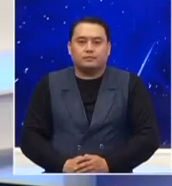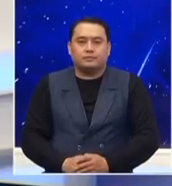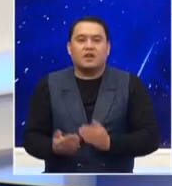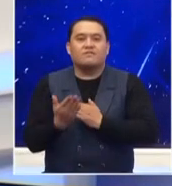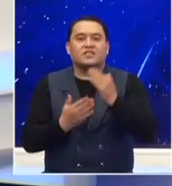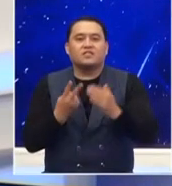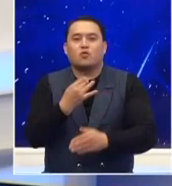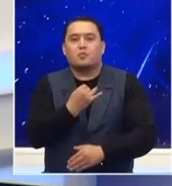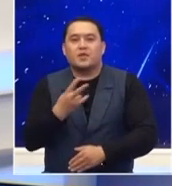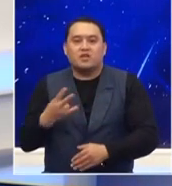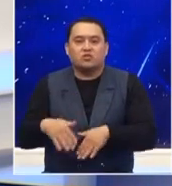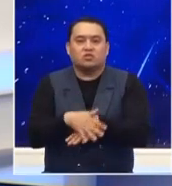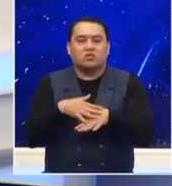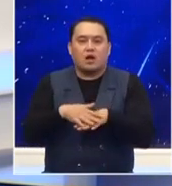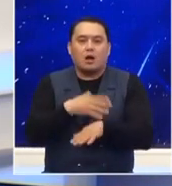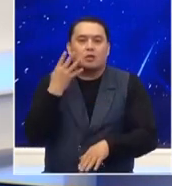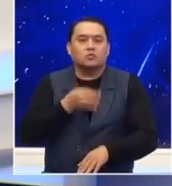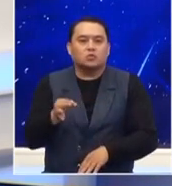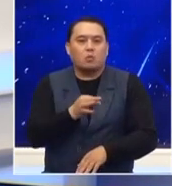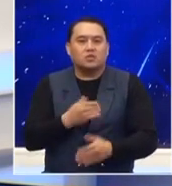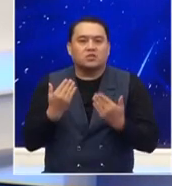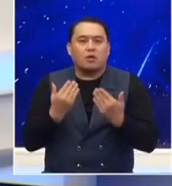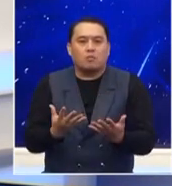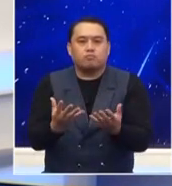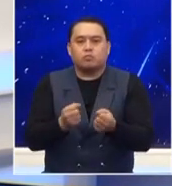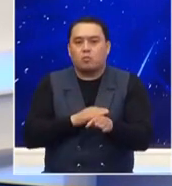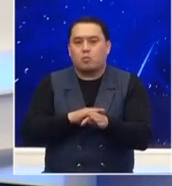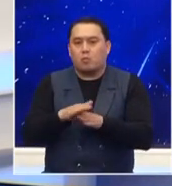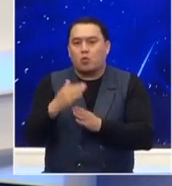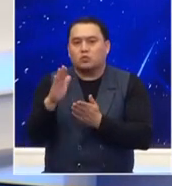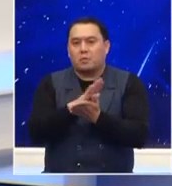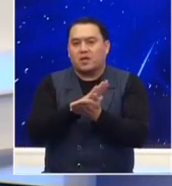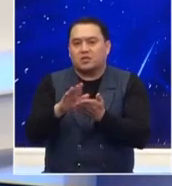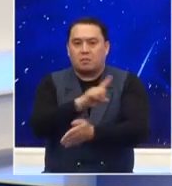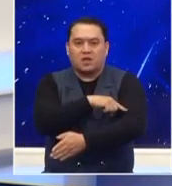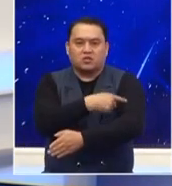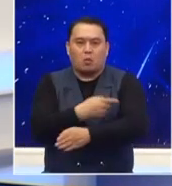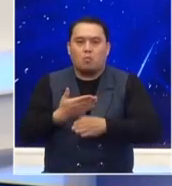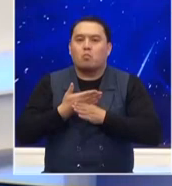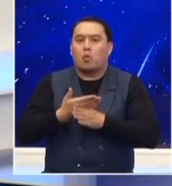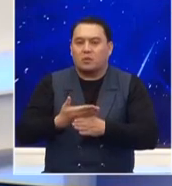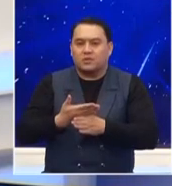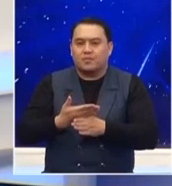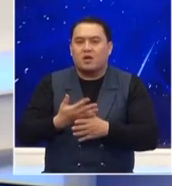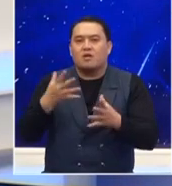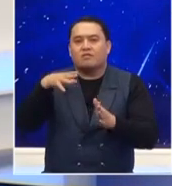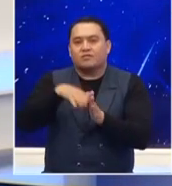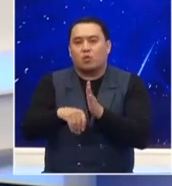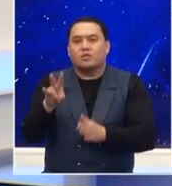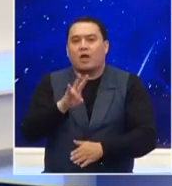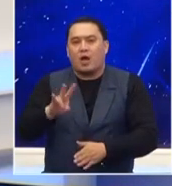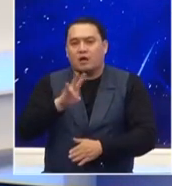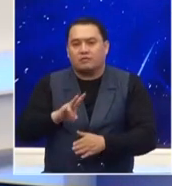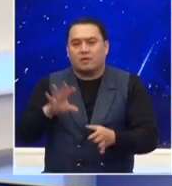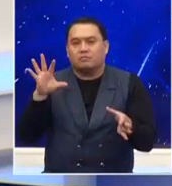Свыше 2 миллионов жителей Алматинской области на сегодняшний день получают полный спектр бесплатной медицинской помощи. К их числу в ноябре текущего